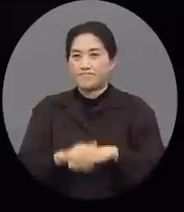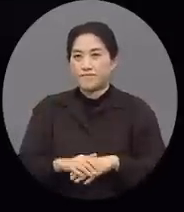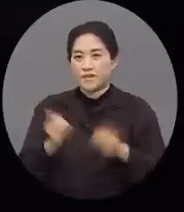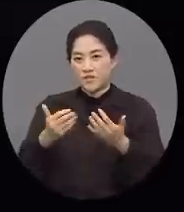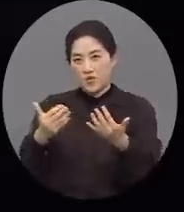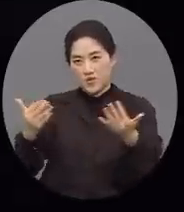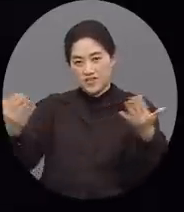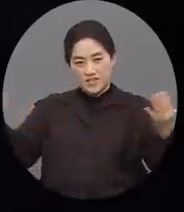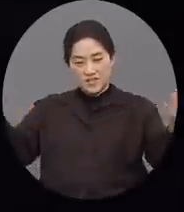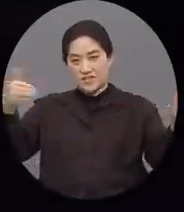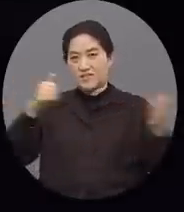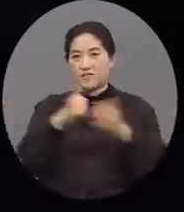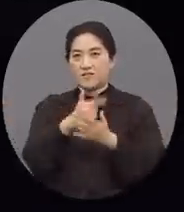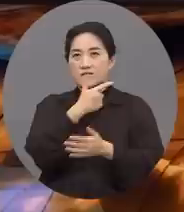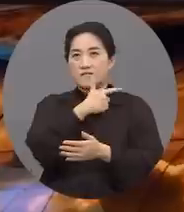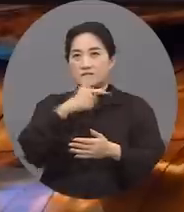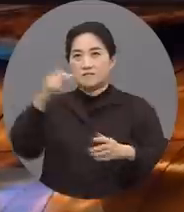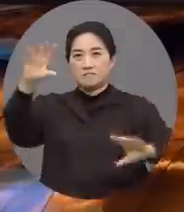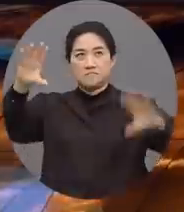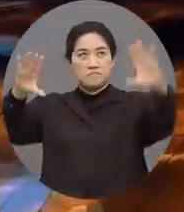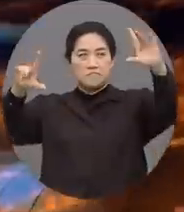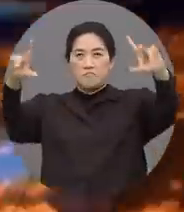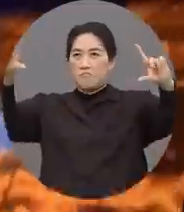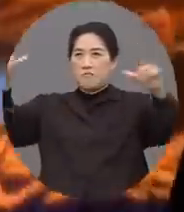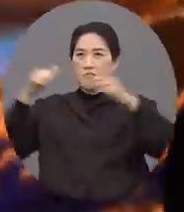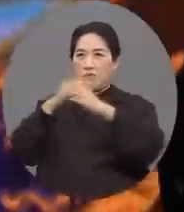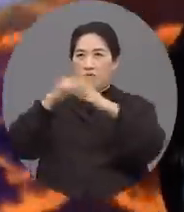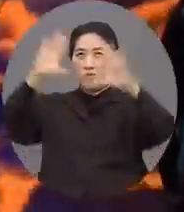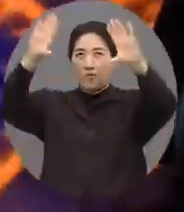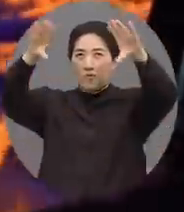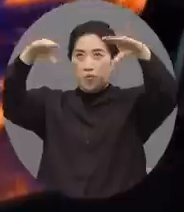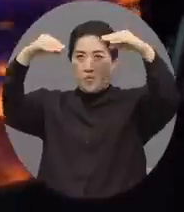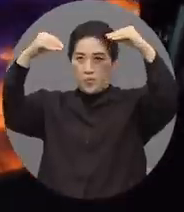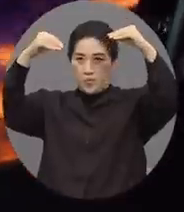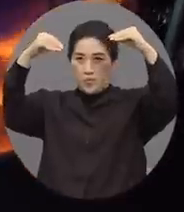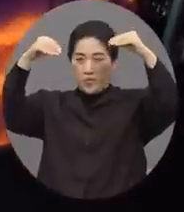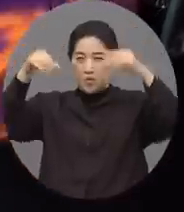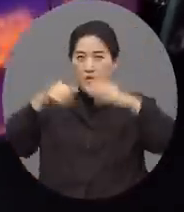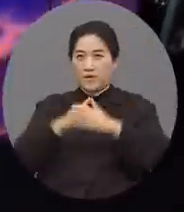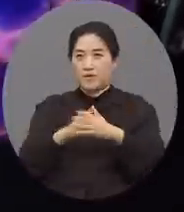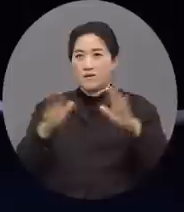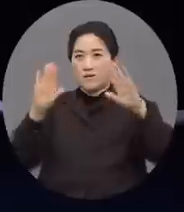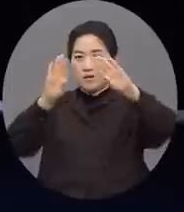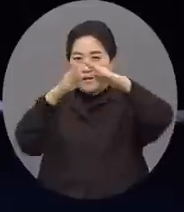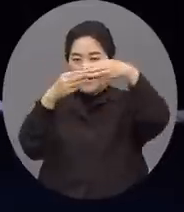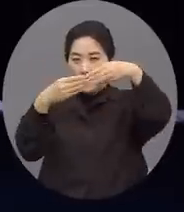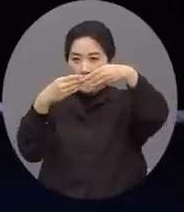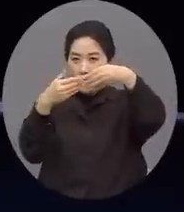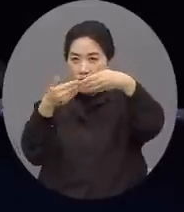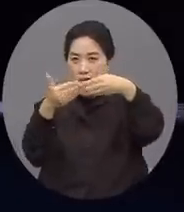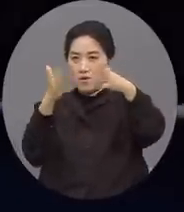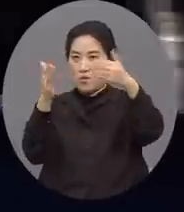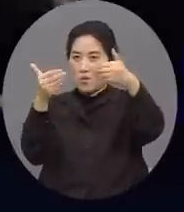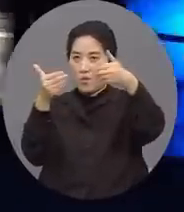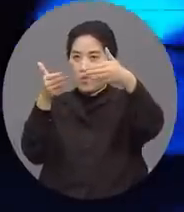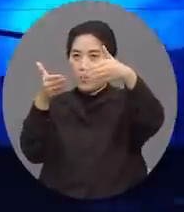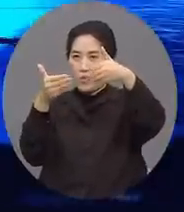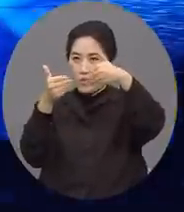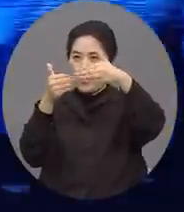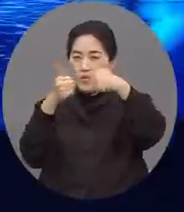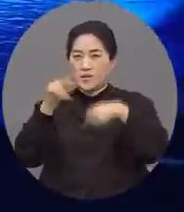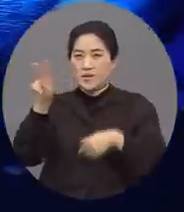전시장 입구에서 거대한 조형물이 손님을 맞이합니다. S자 모양으로 휘어지는 패널 260장을 이어붙여